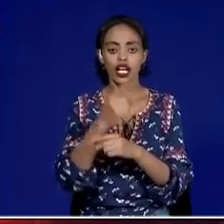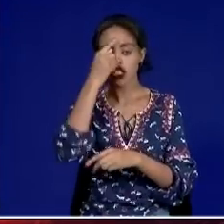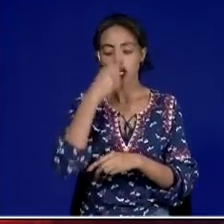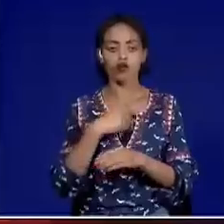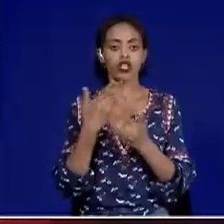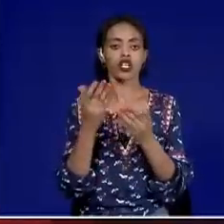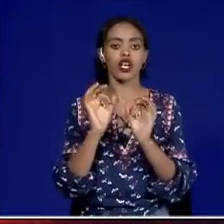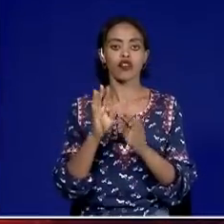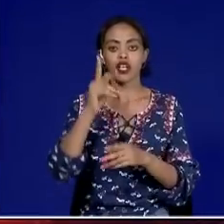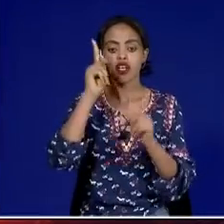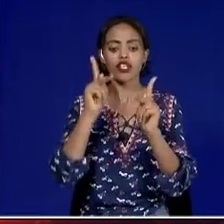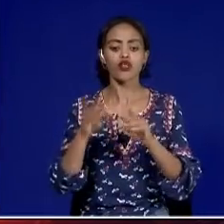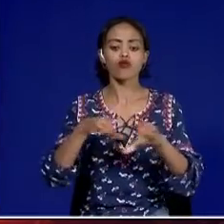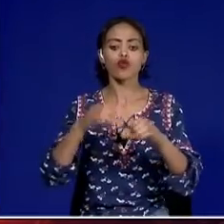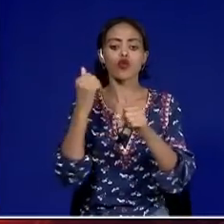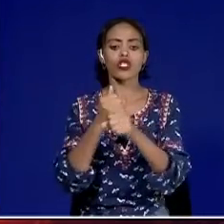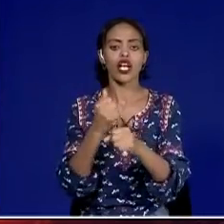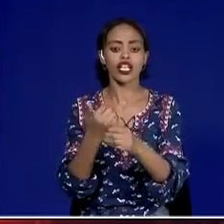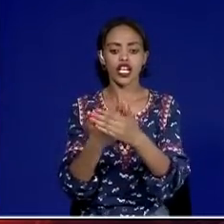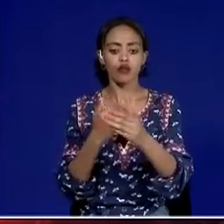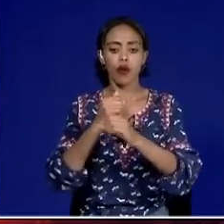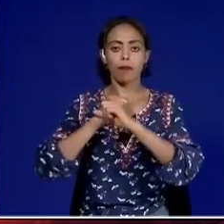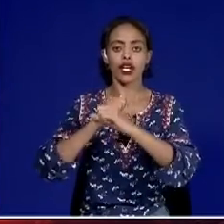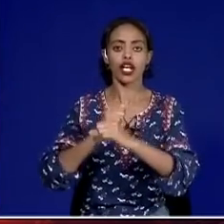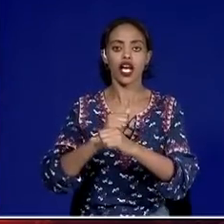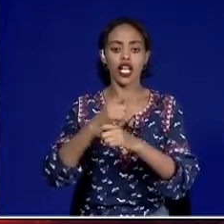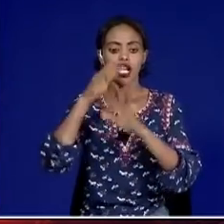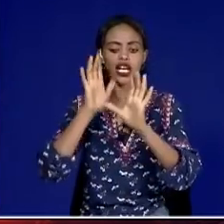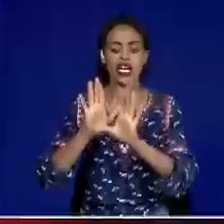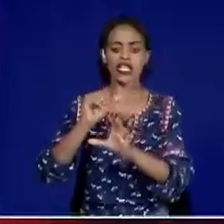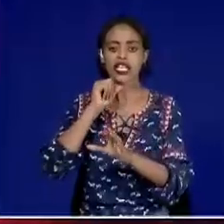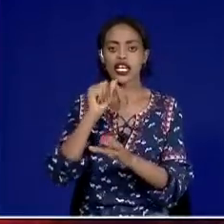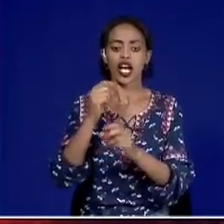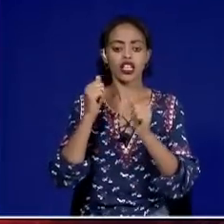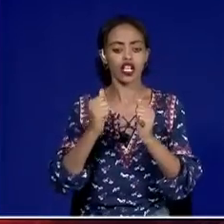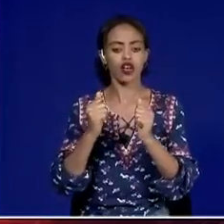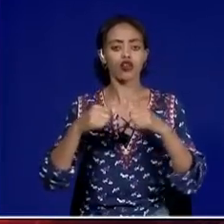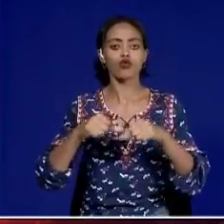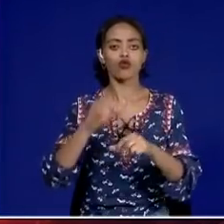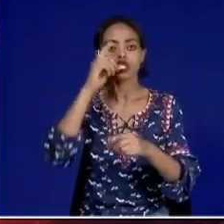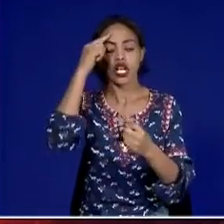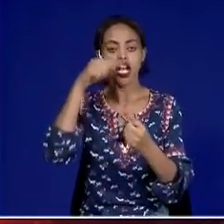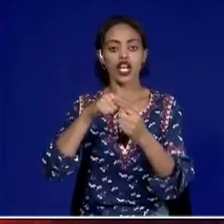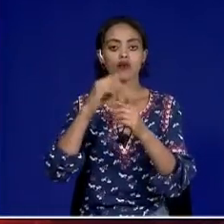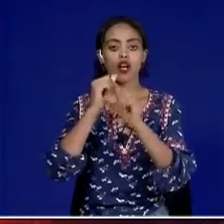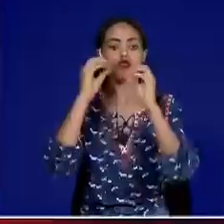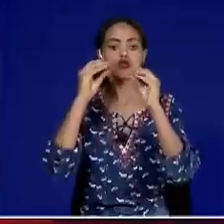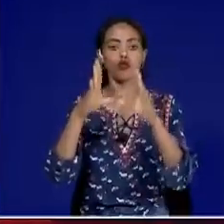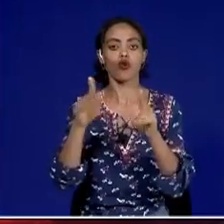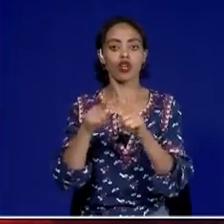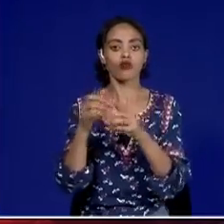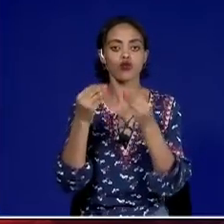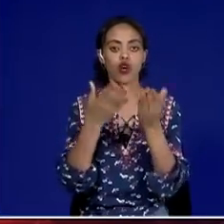የብለ። ሕብረተሰብ ዝገብሮ ስራሕቲ ቅድመ ምክልኻል ከይተዘናግዐ ኣጠናኺሩ ክቕፅለሉ ዝዓለ መስተምሮ ምክልኻል ቫይረስ